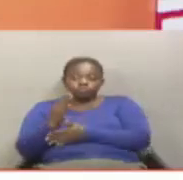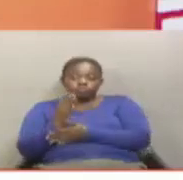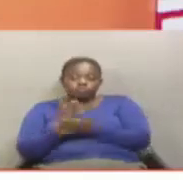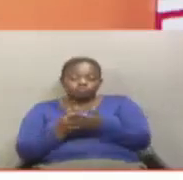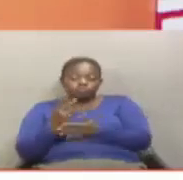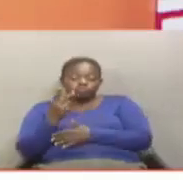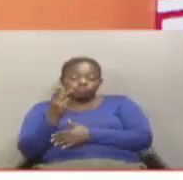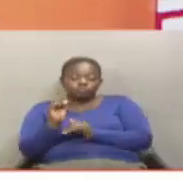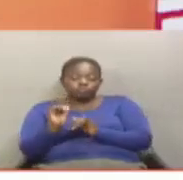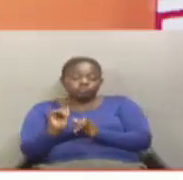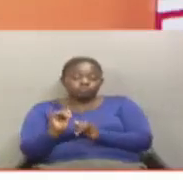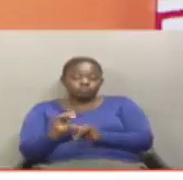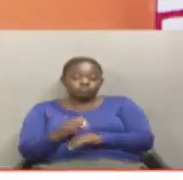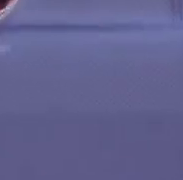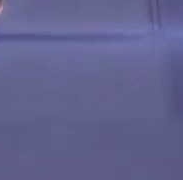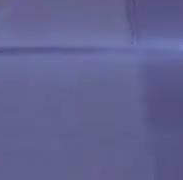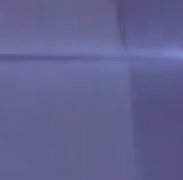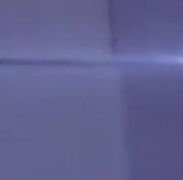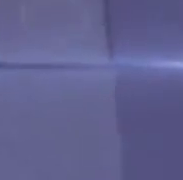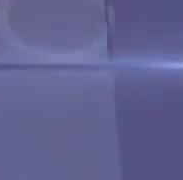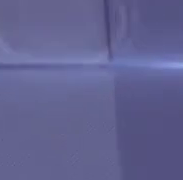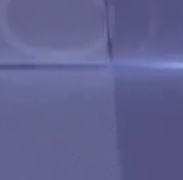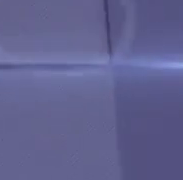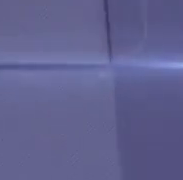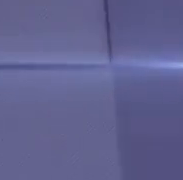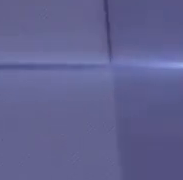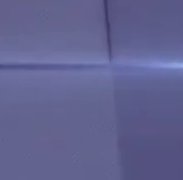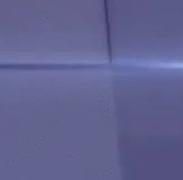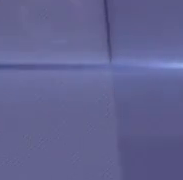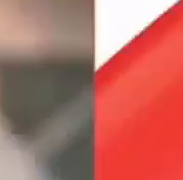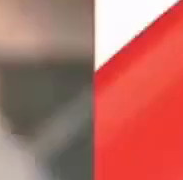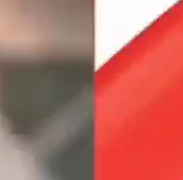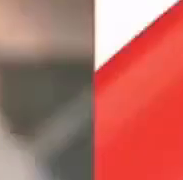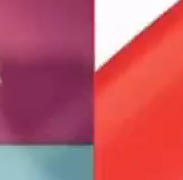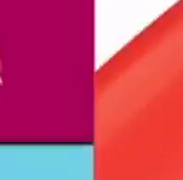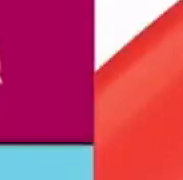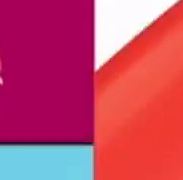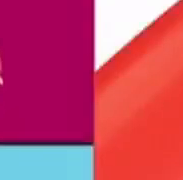ekyokubiri tobawo linda nebino mugataliko nfufu.